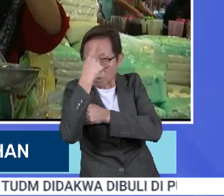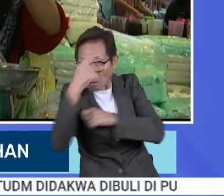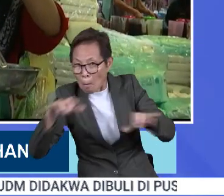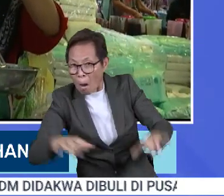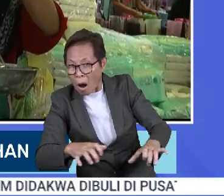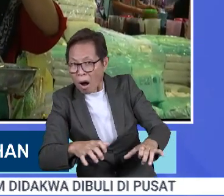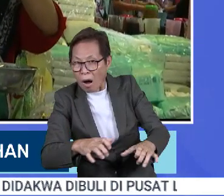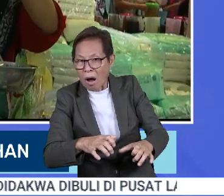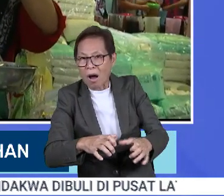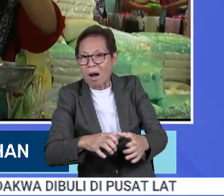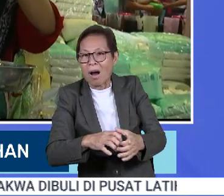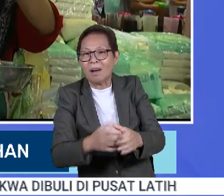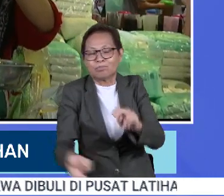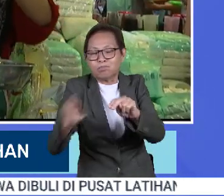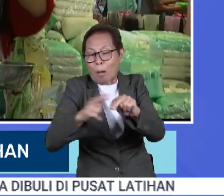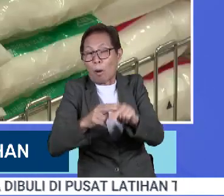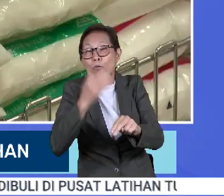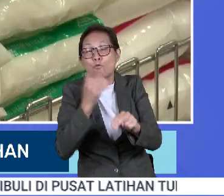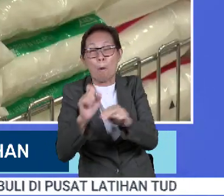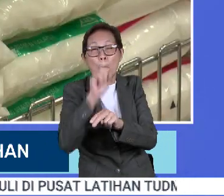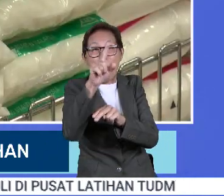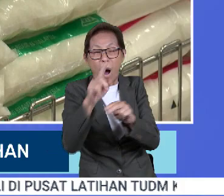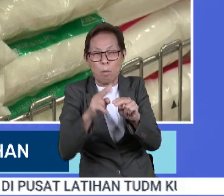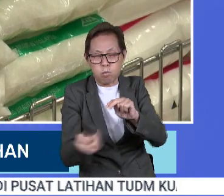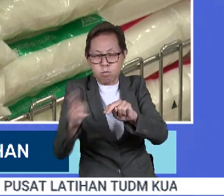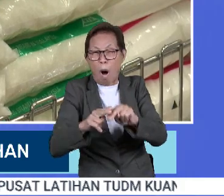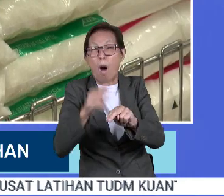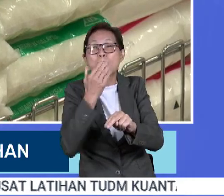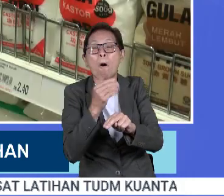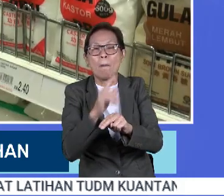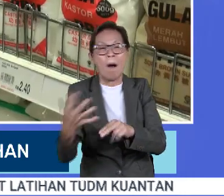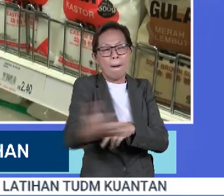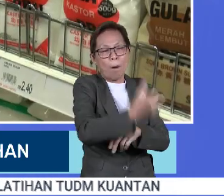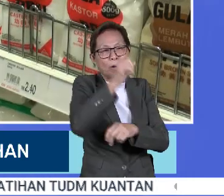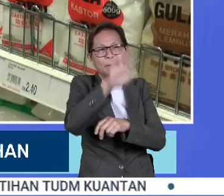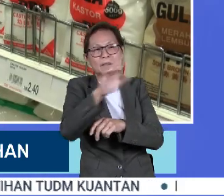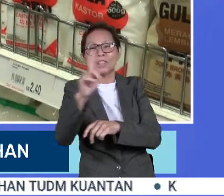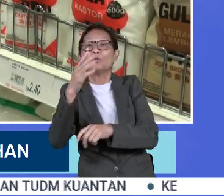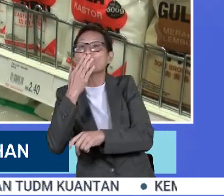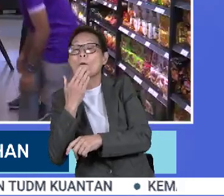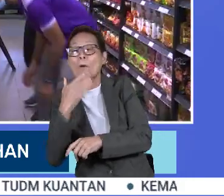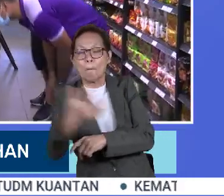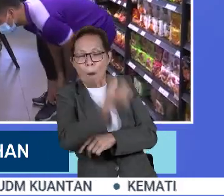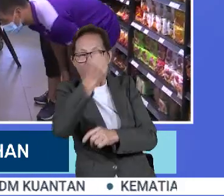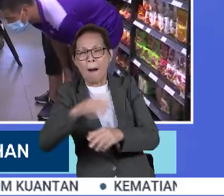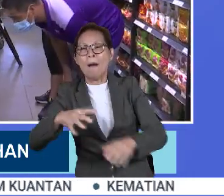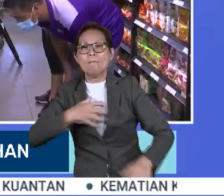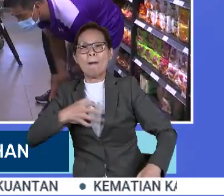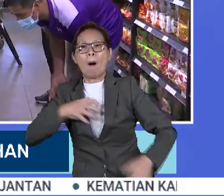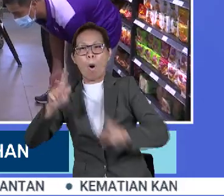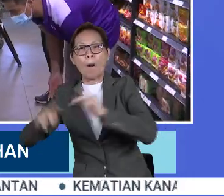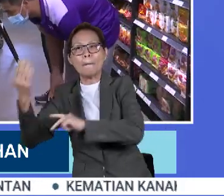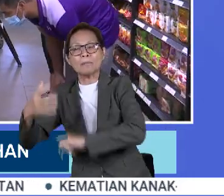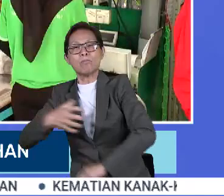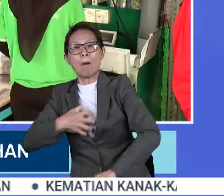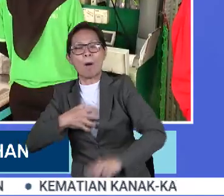pencatutan dengan menjual gula melebihi harga ditetapkan turun disita 51 kg gula selepas menerima aduan awam di